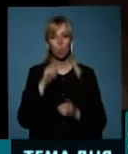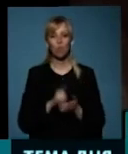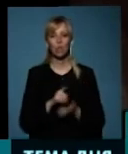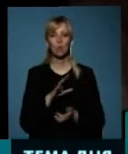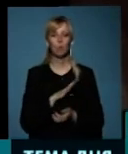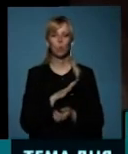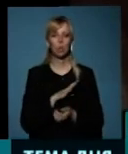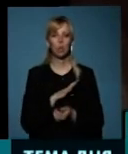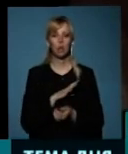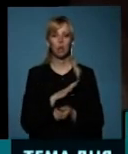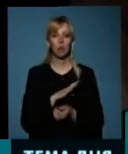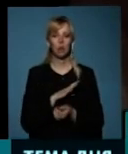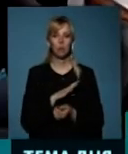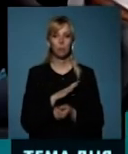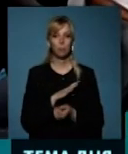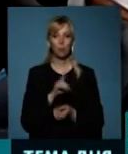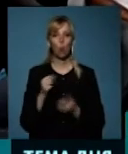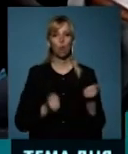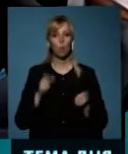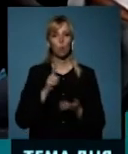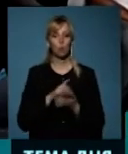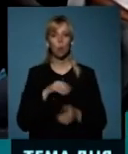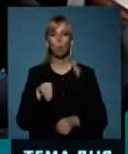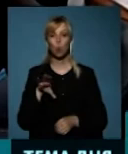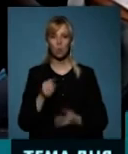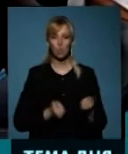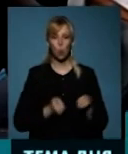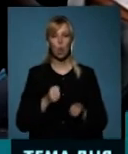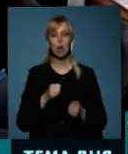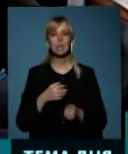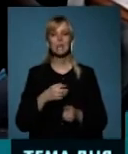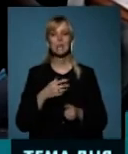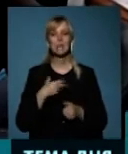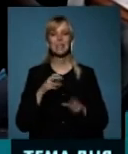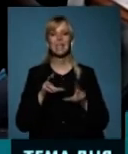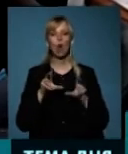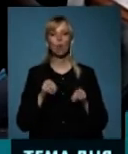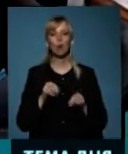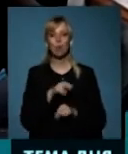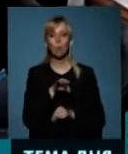бути безпосередньо у водія повинно бути посвідчення водія, страховий поліс, повинні бути